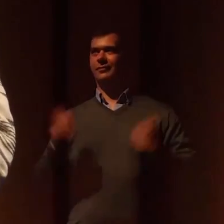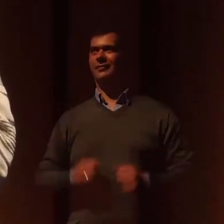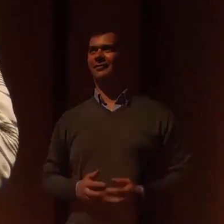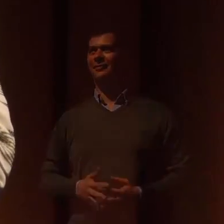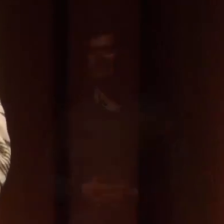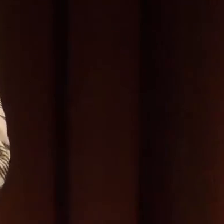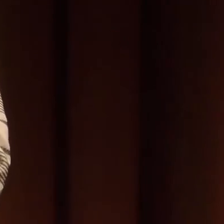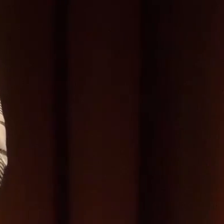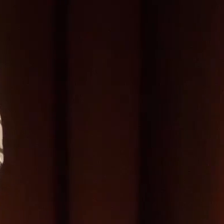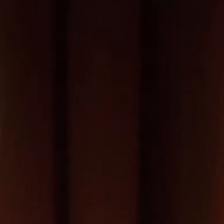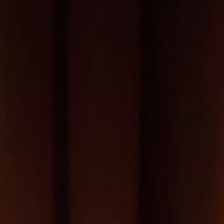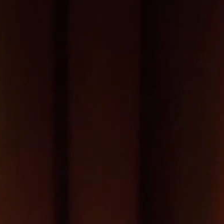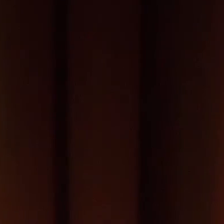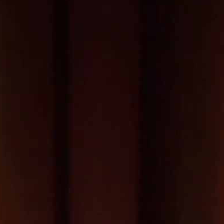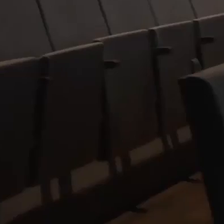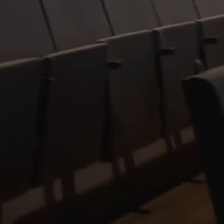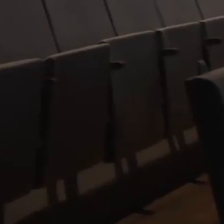Życzę owocnych